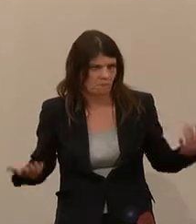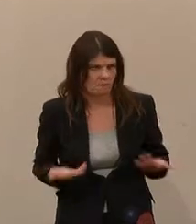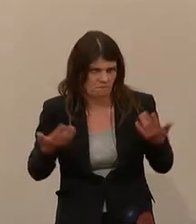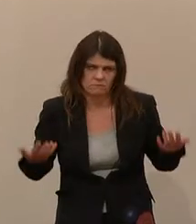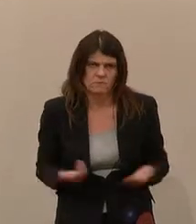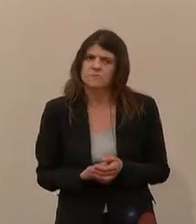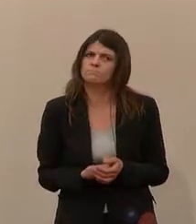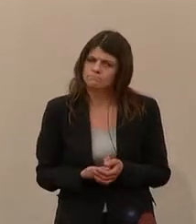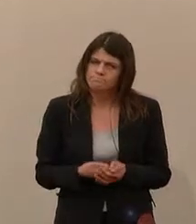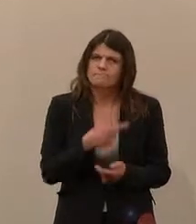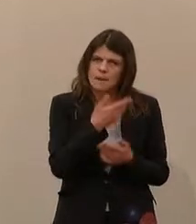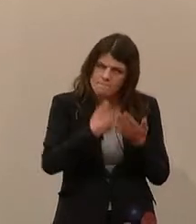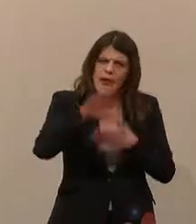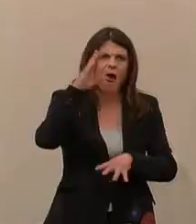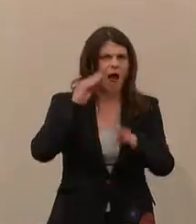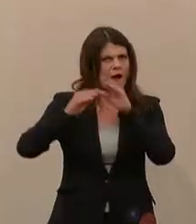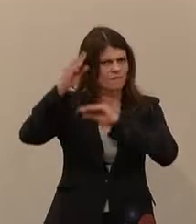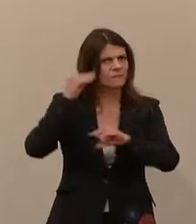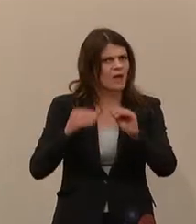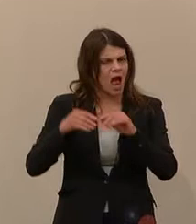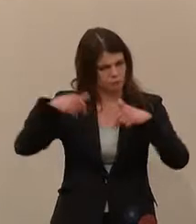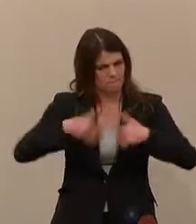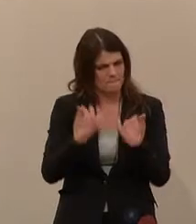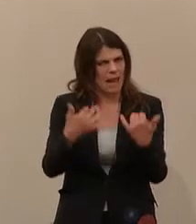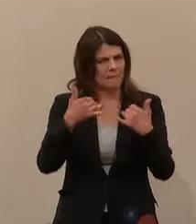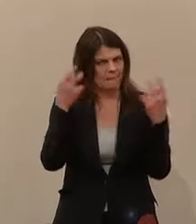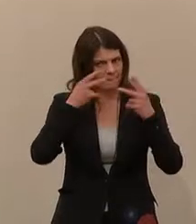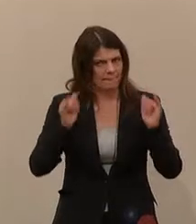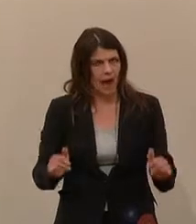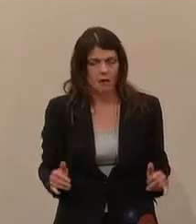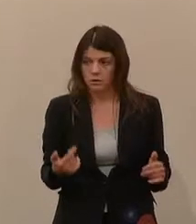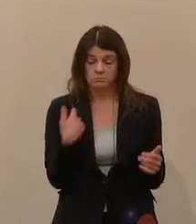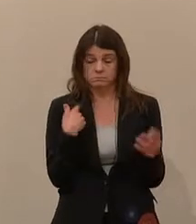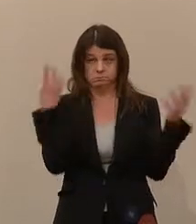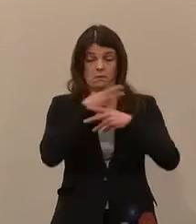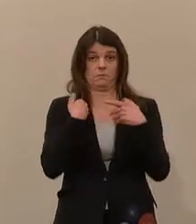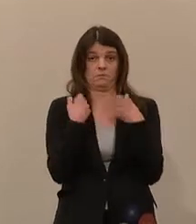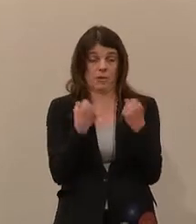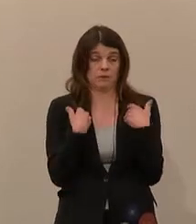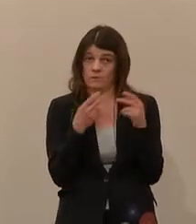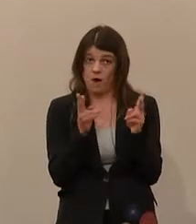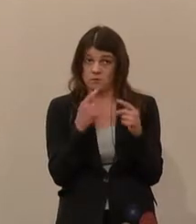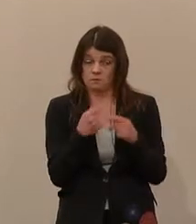ein viel erfahrenerer Kollege hier im Parlament. Ich muss ehrlich sagen, es hat mich total irritiert.